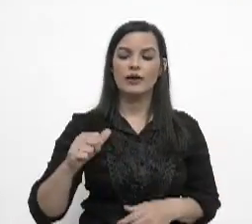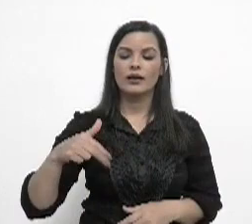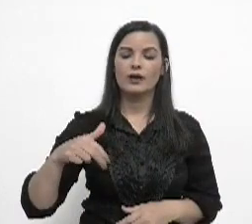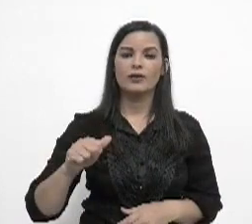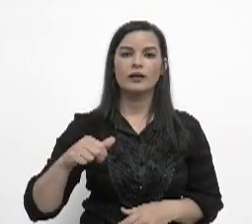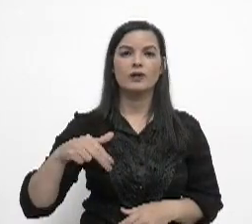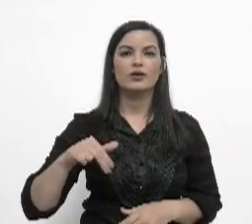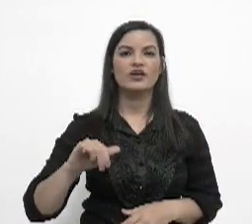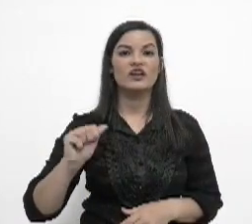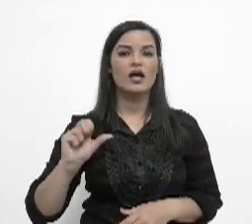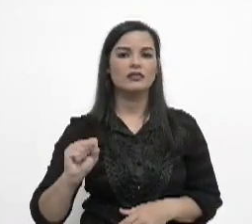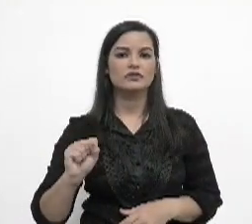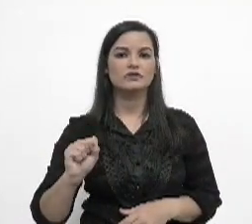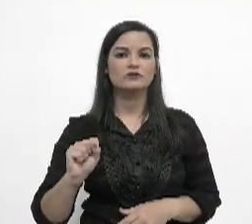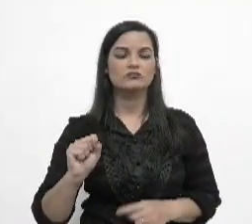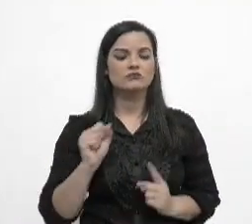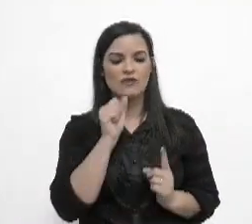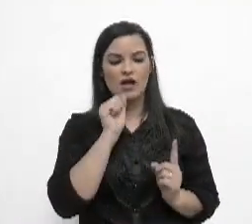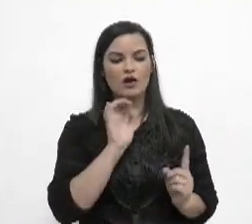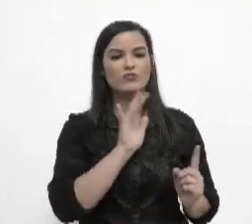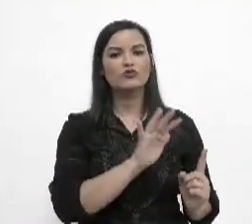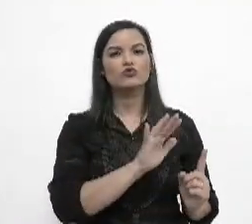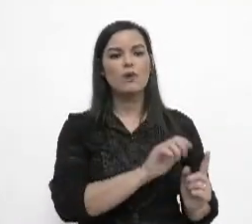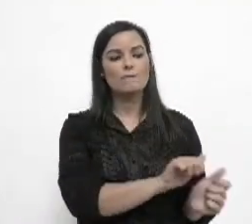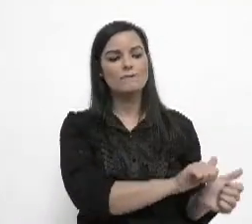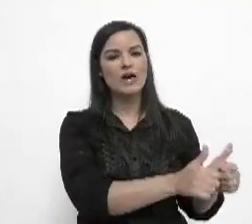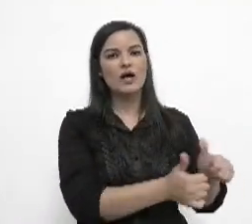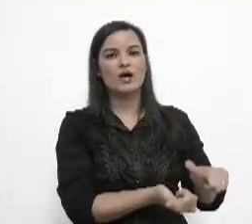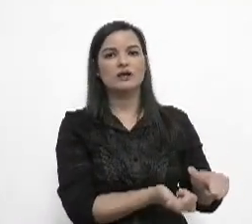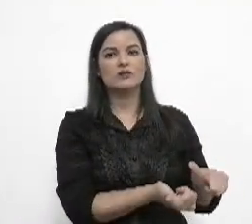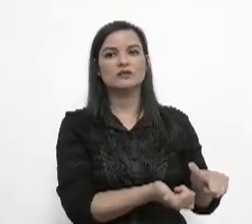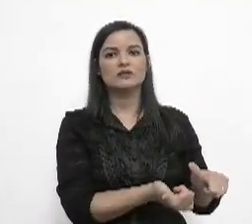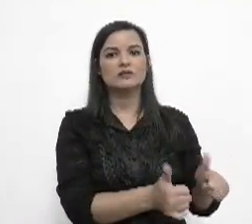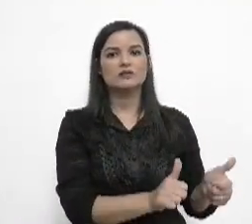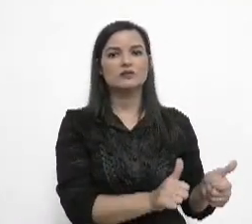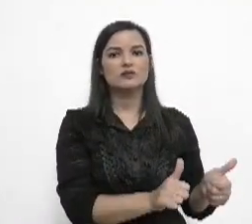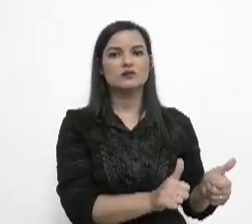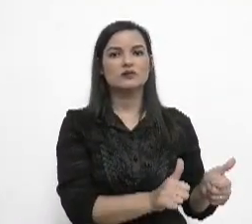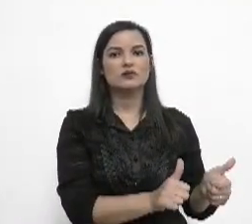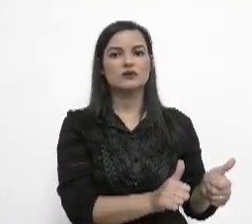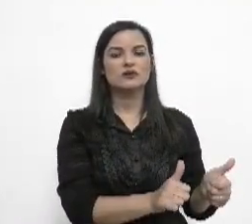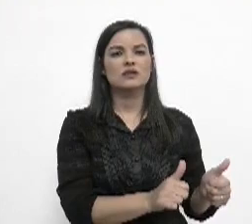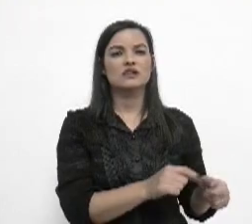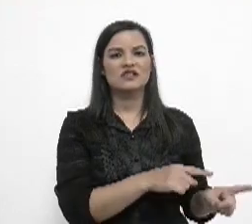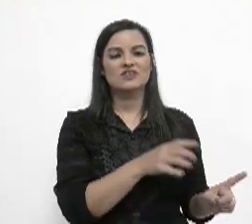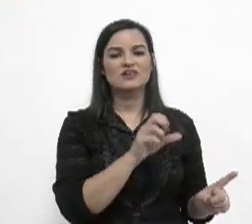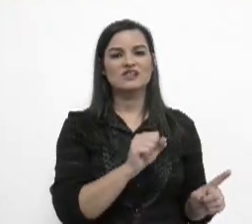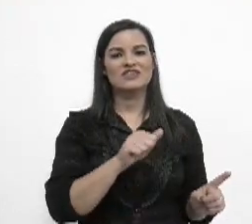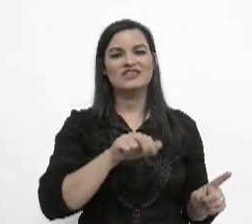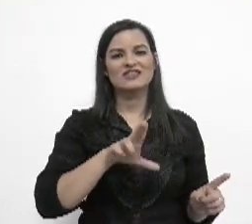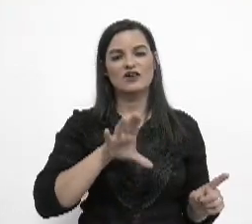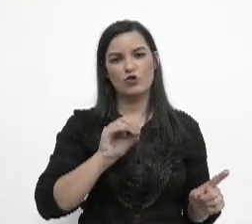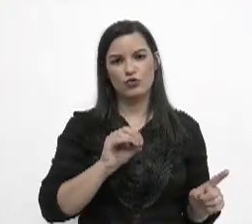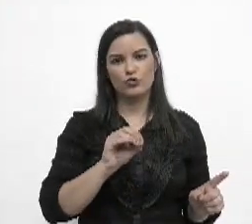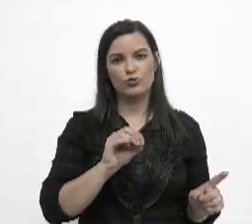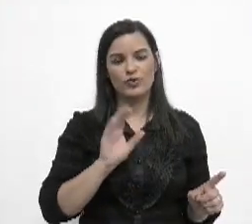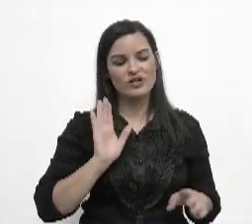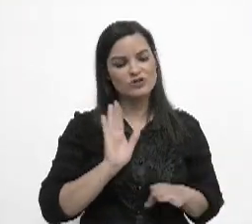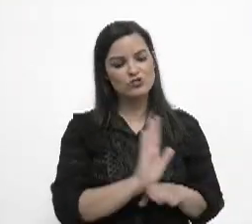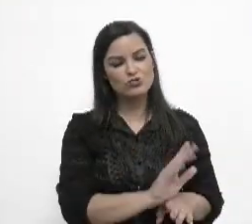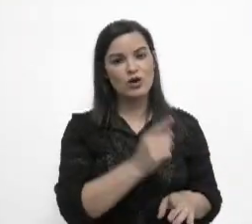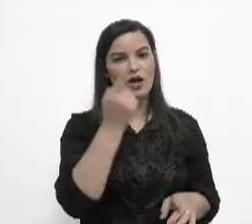batizou Saulo e fez com que seus olhos se abrissem. 사울의 눈에 비늘이 E 벗어졌습니다. assim as escamas caíram dos olhos de 그리고 Saulo.